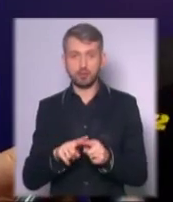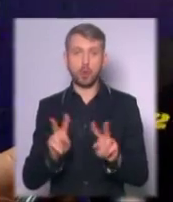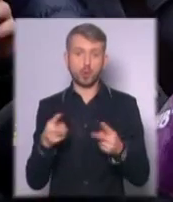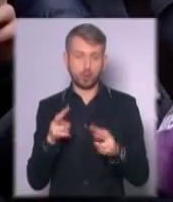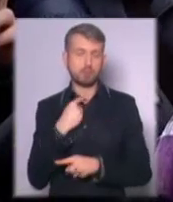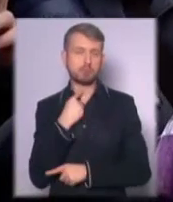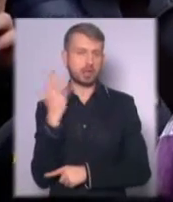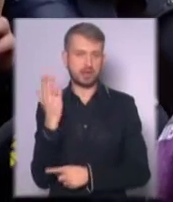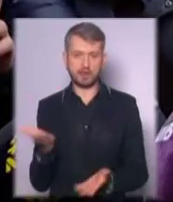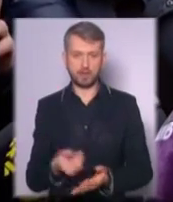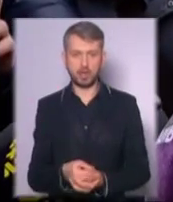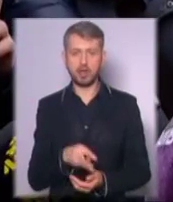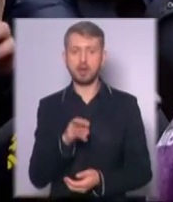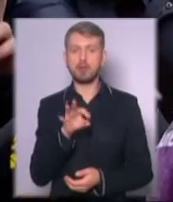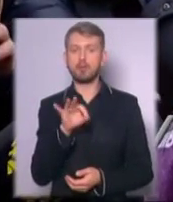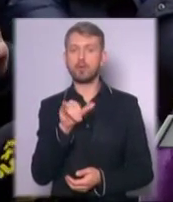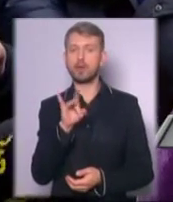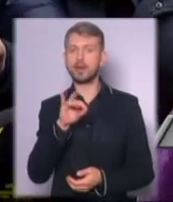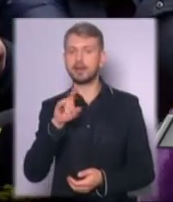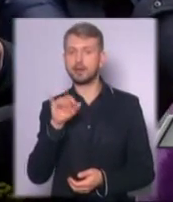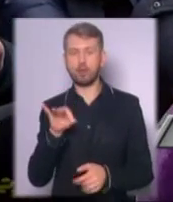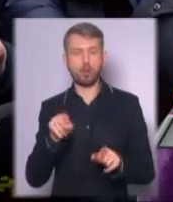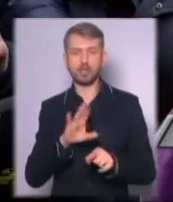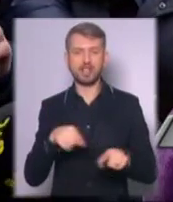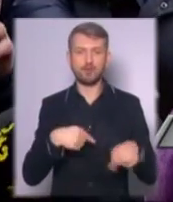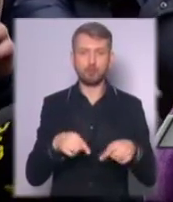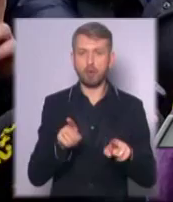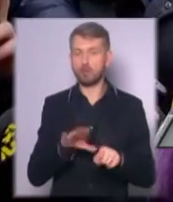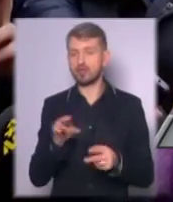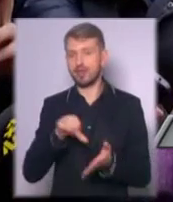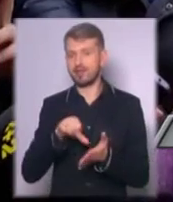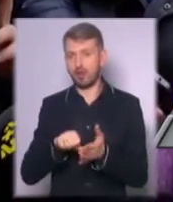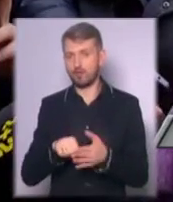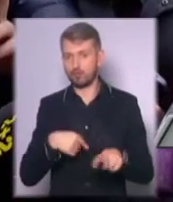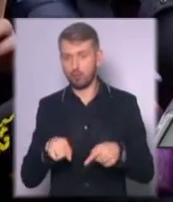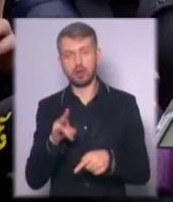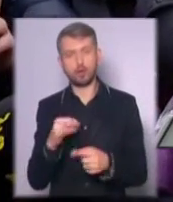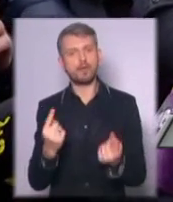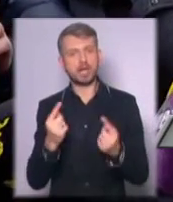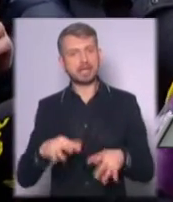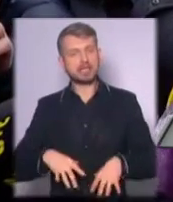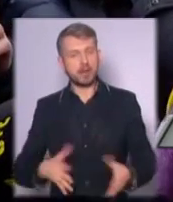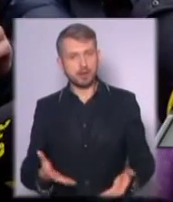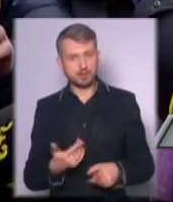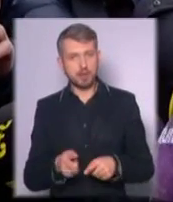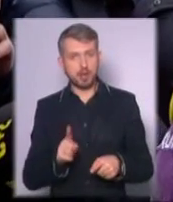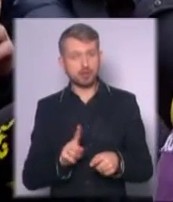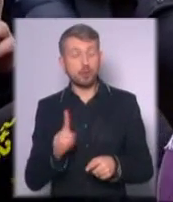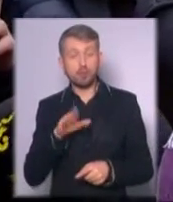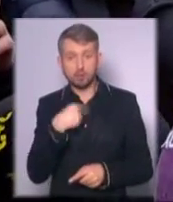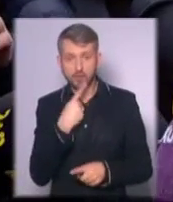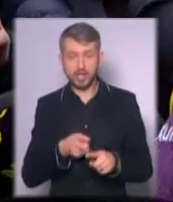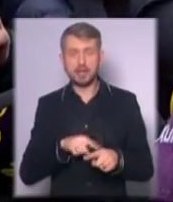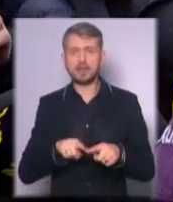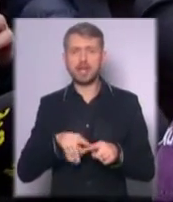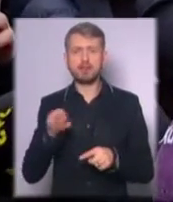проголосовали. Мауриньо тоже не из футбола, тоже не играл в футбол, а великий тренер. Что мы будем говорить? Это, скорее всего, даже